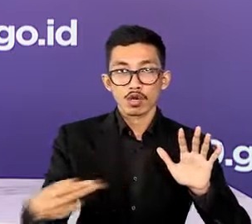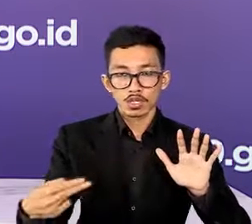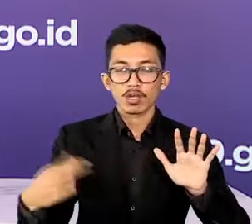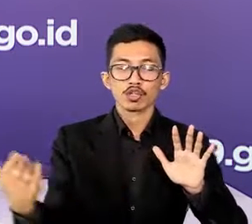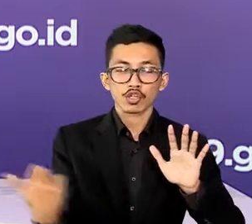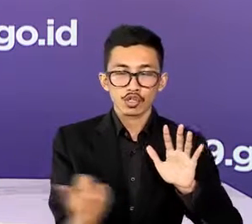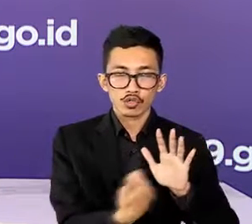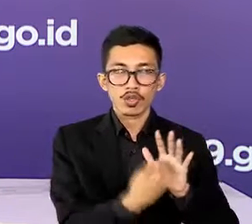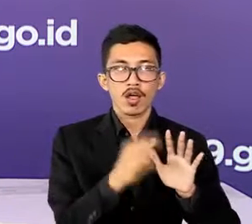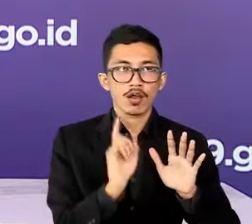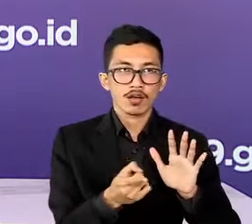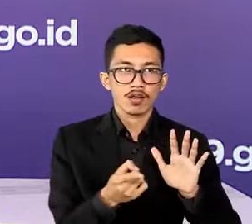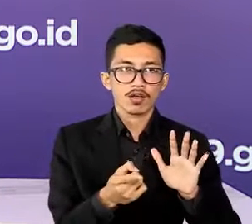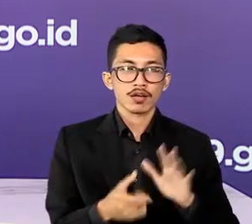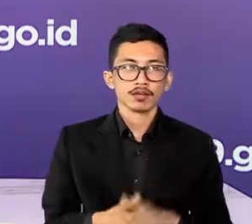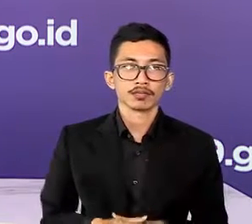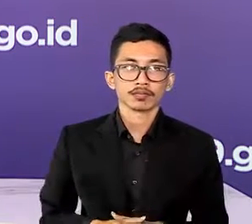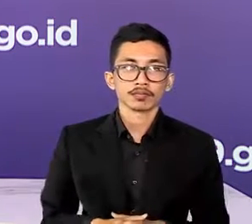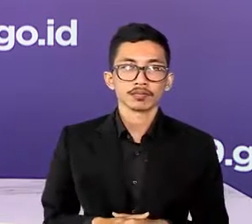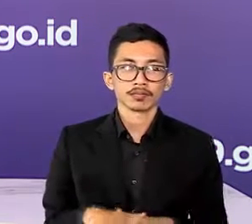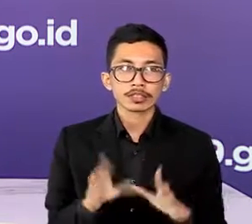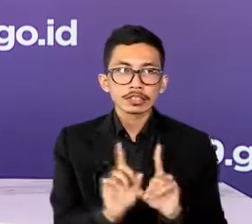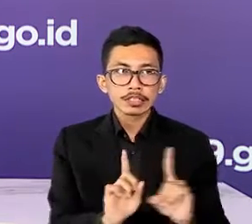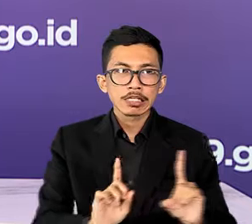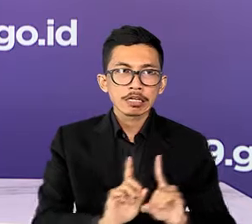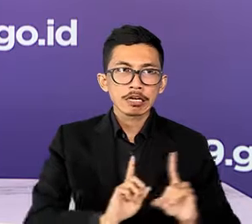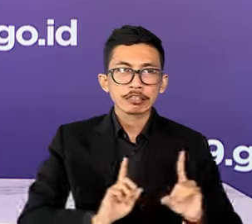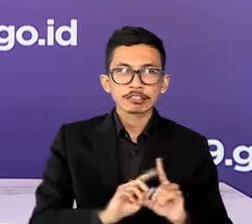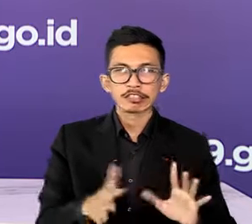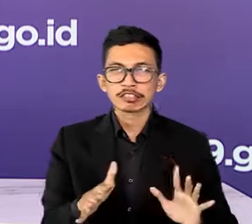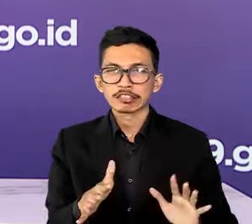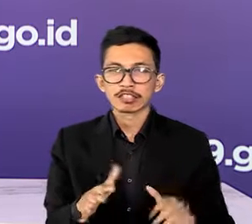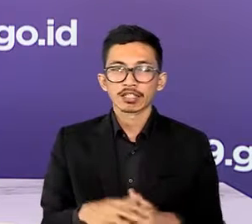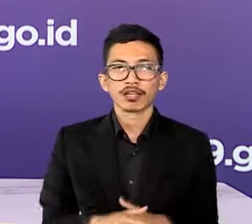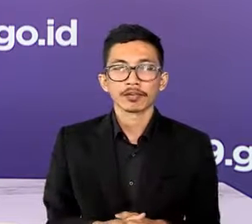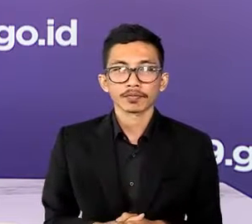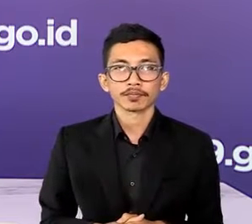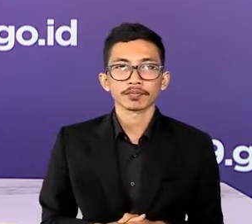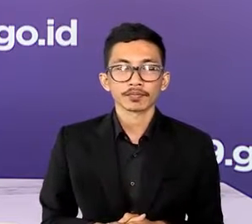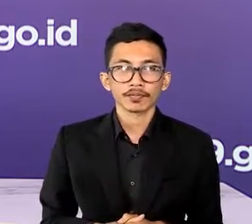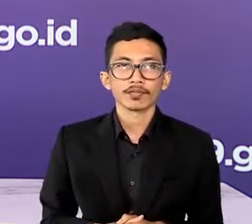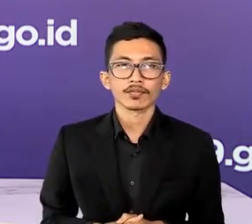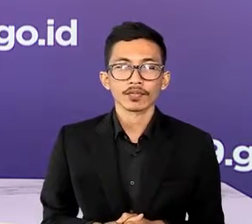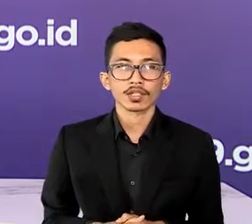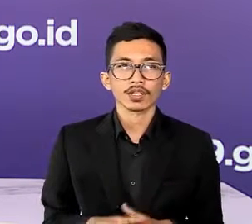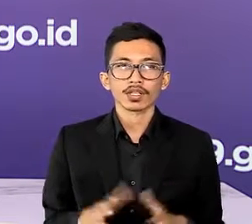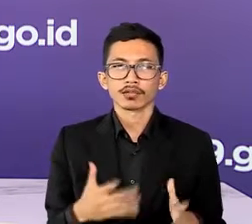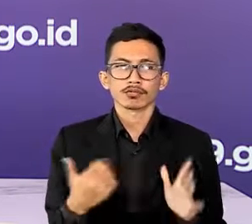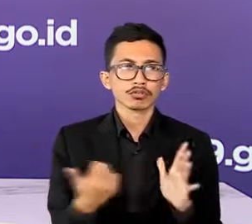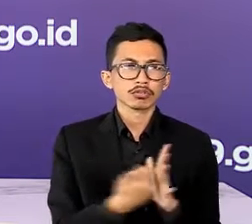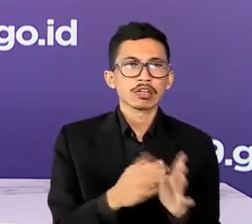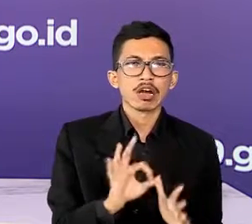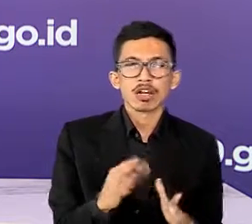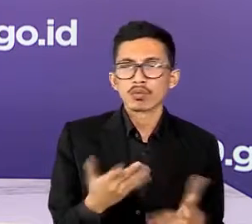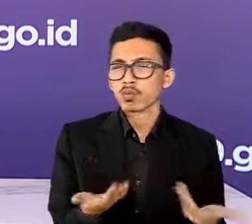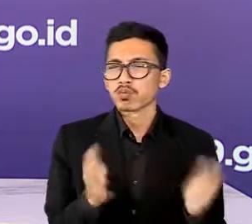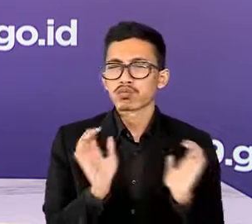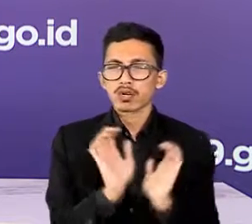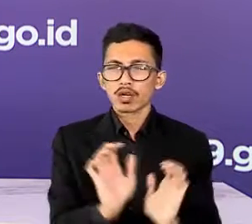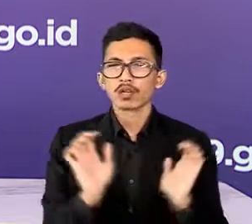kepatuhan yang rendah dalam menjaga jarak angka ketidakpatuhan ini masih tergolong tinggi dan